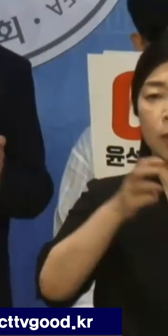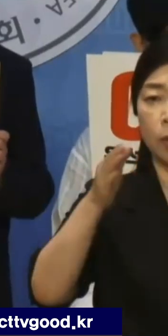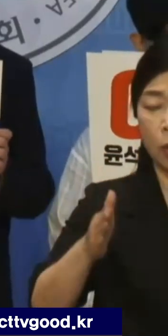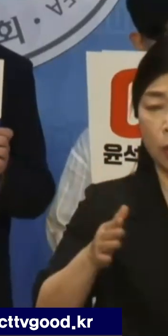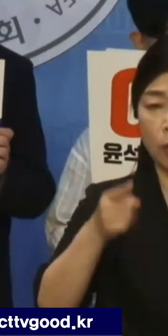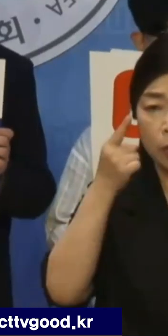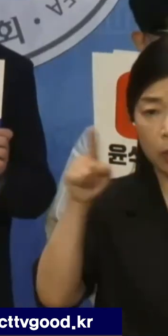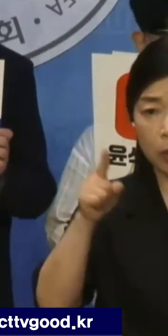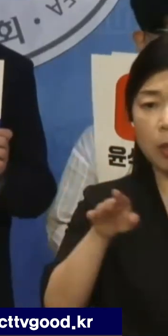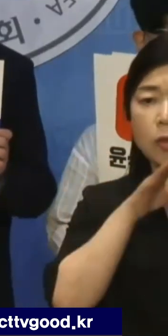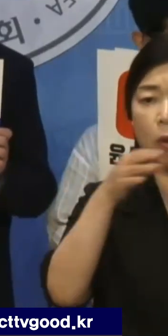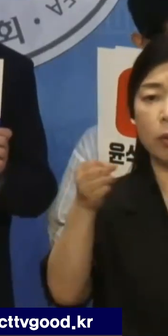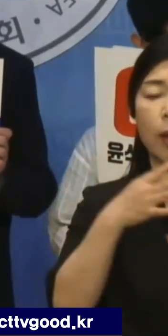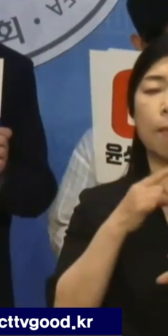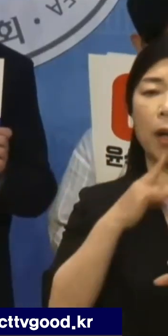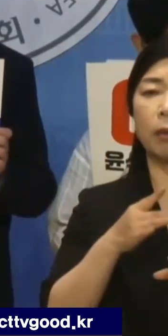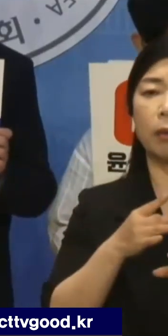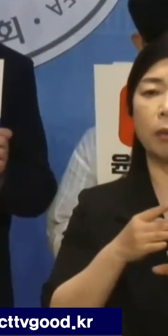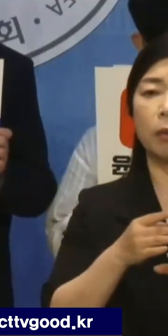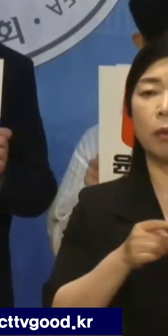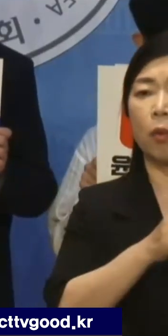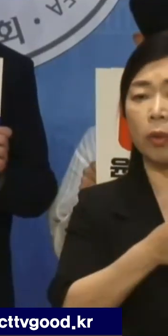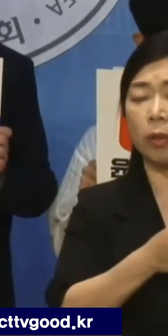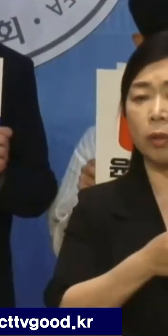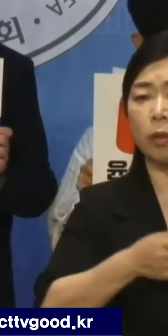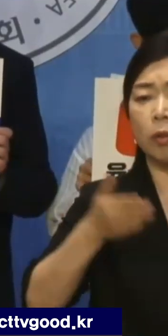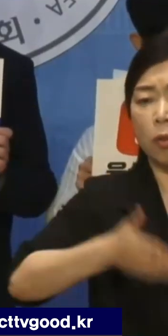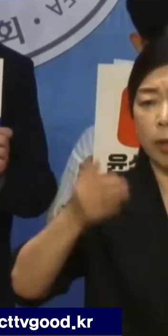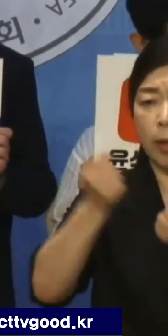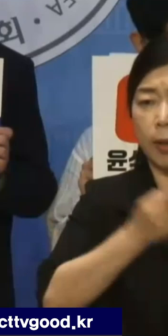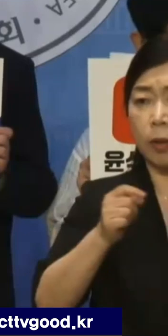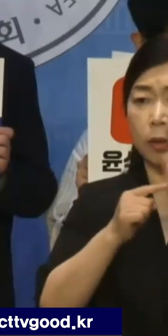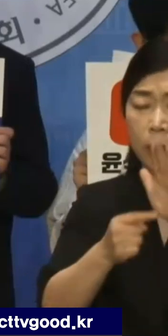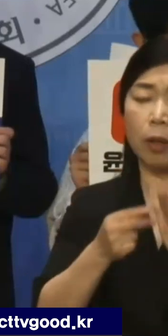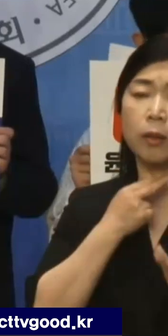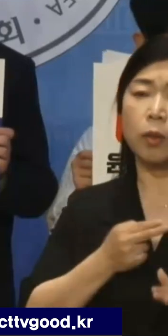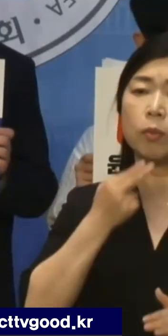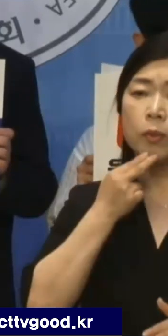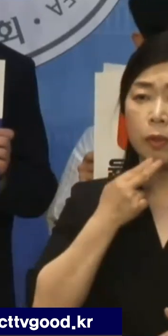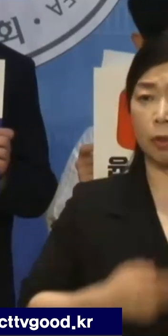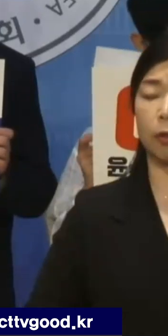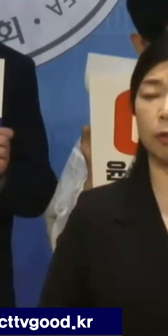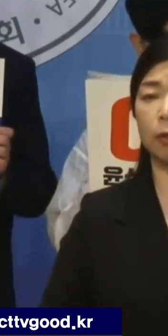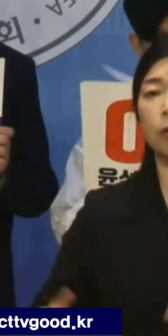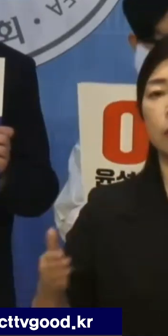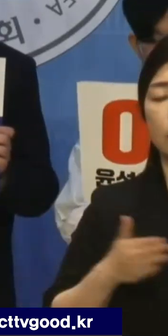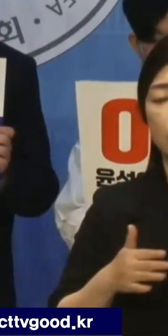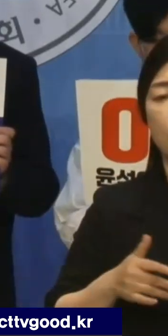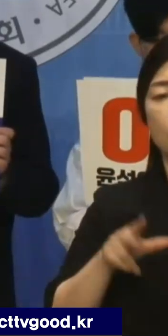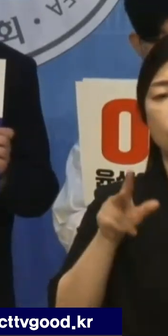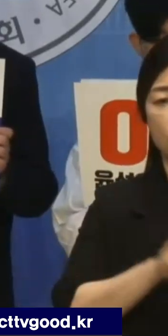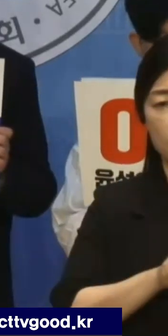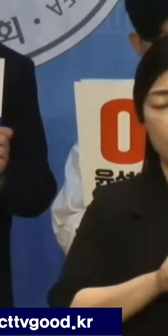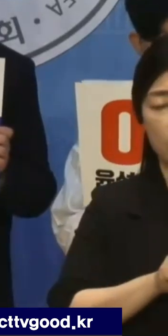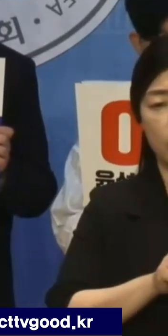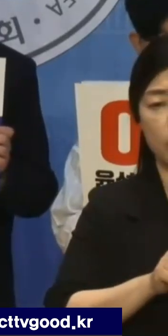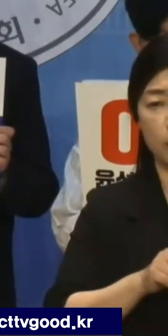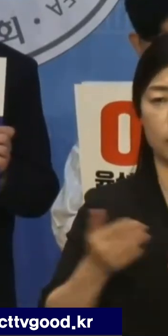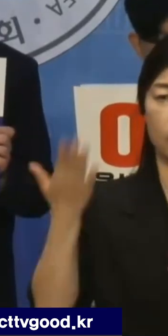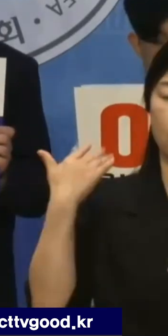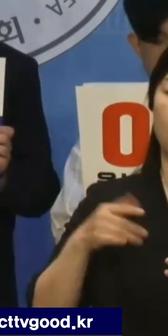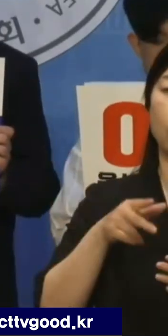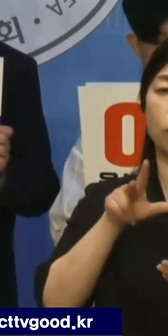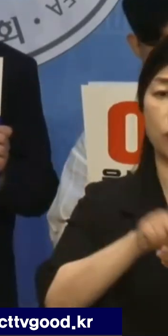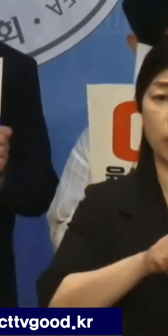수능 정답만을 공개할 뿐 공식 해설을 제공한 적이 없습니다. 때문에 기출문제를 공부해야 하는